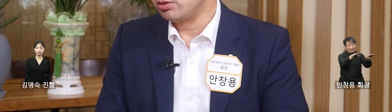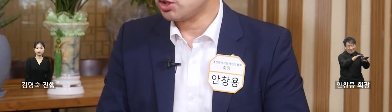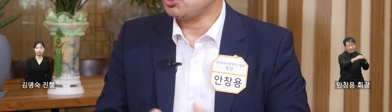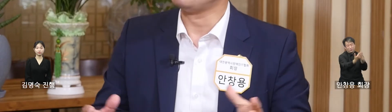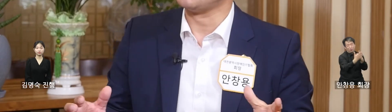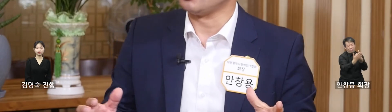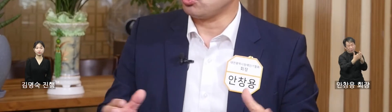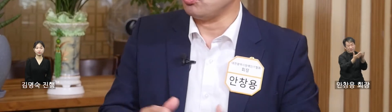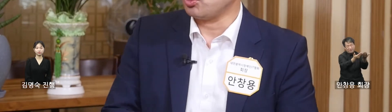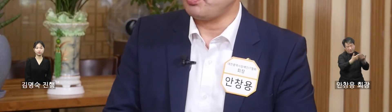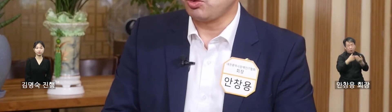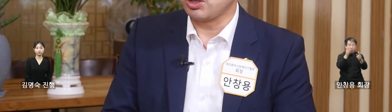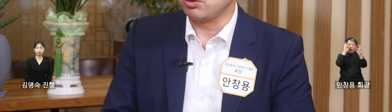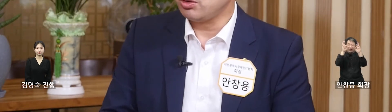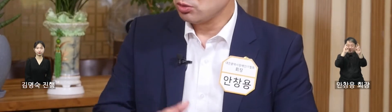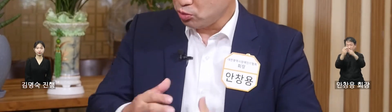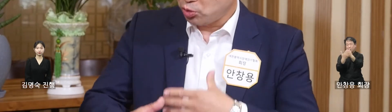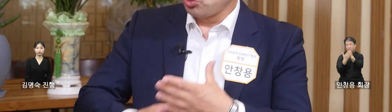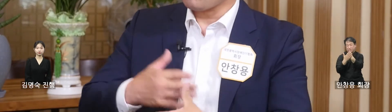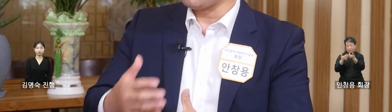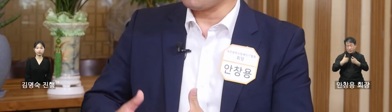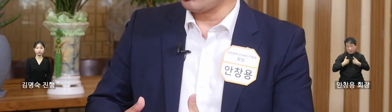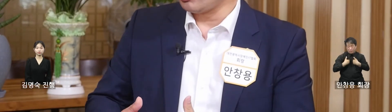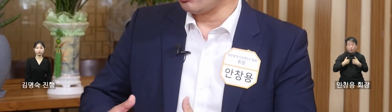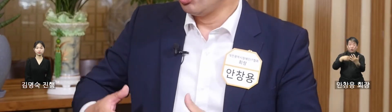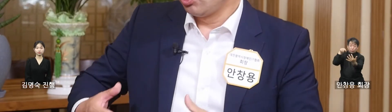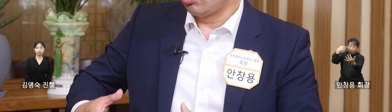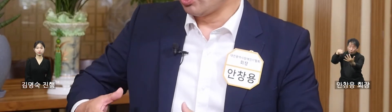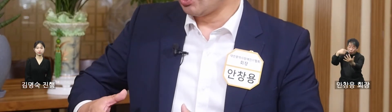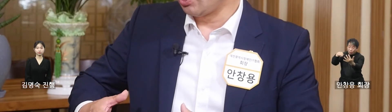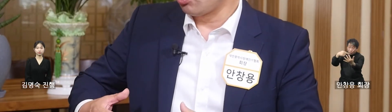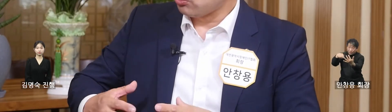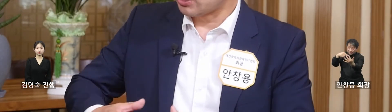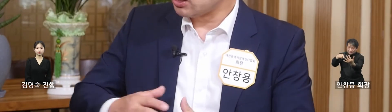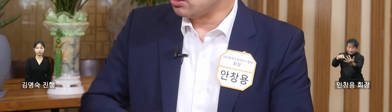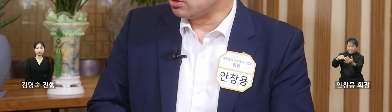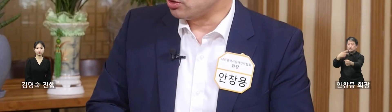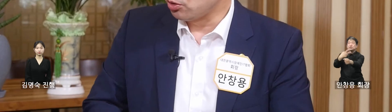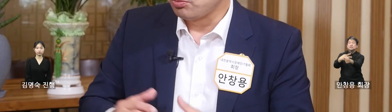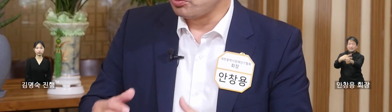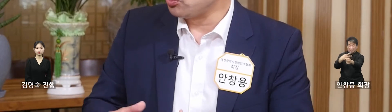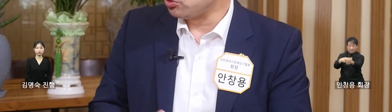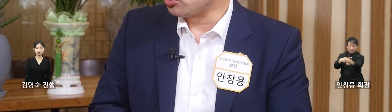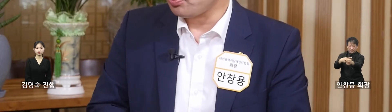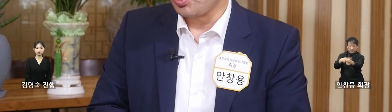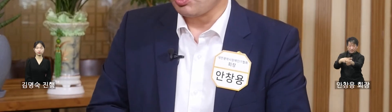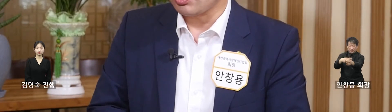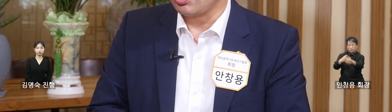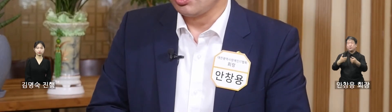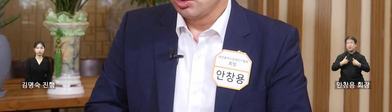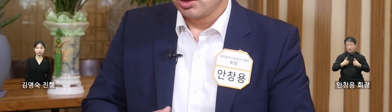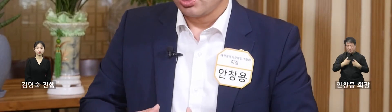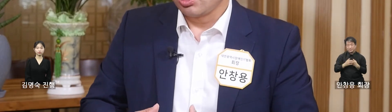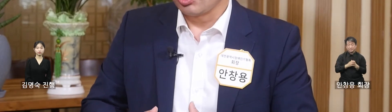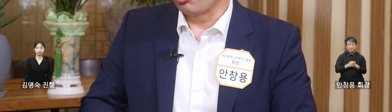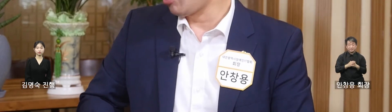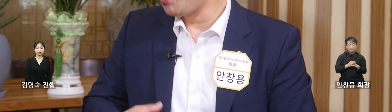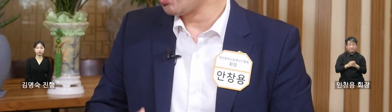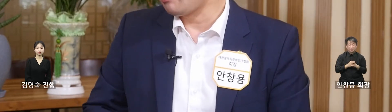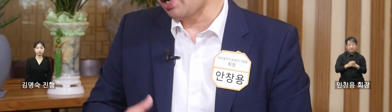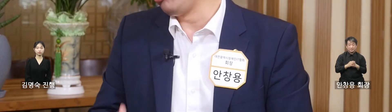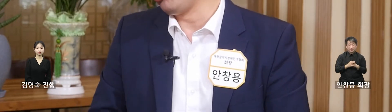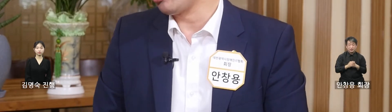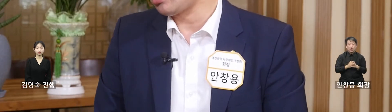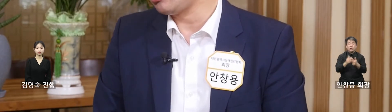필요하고 기업체의 도움도 필요하고 또 교육할 수 있는 우리 이제 교육 강사들 이런 부분들도 좀 필요하고 그러기 위해서